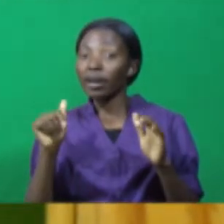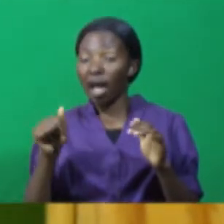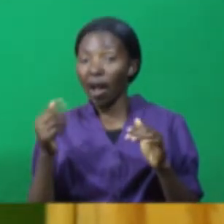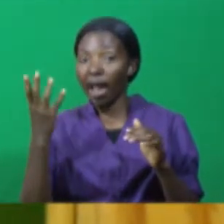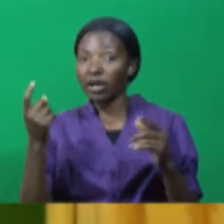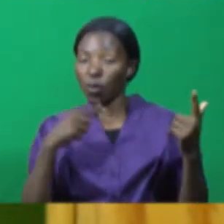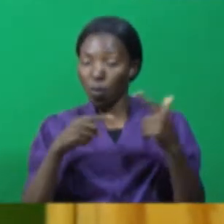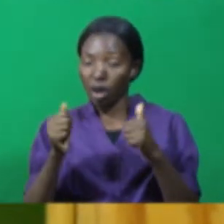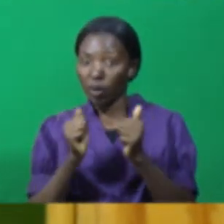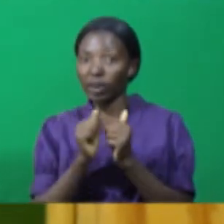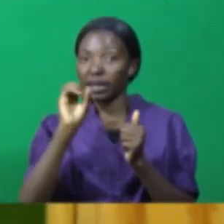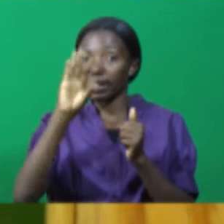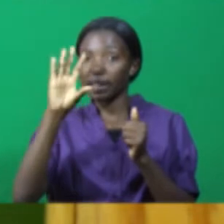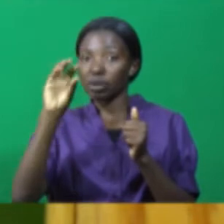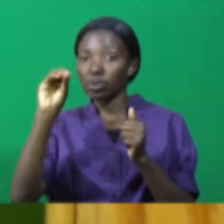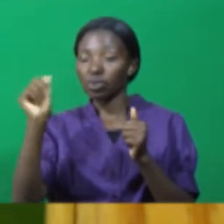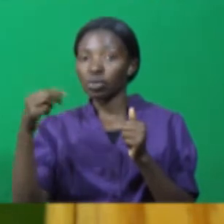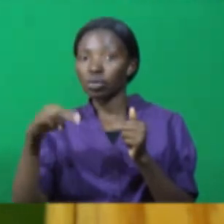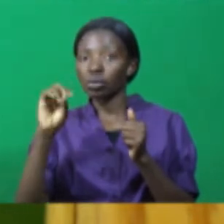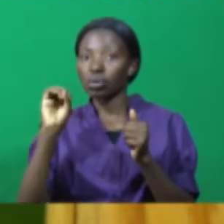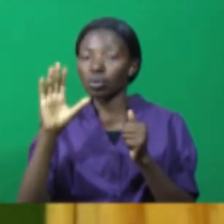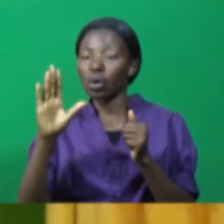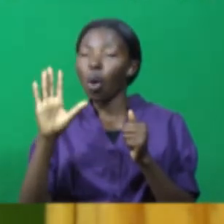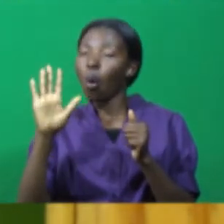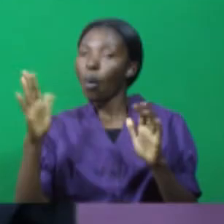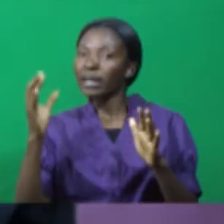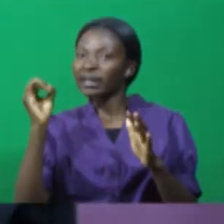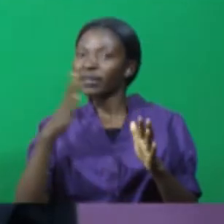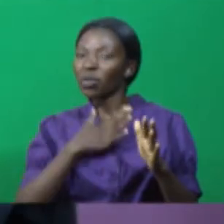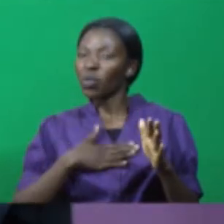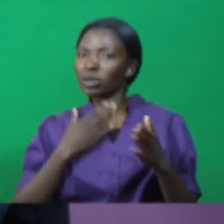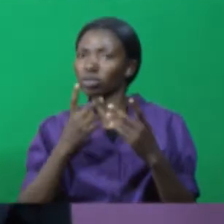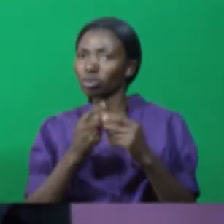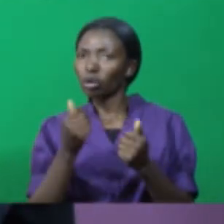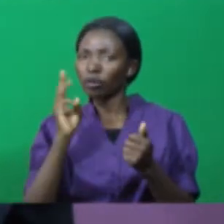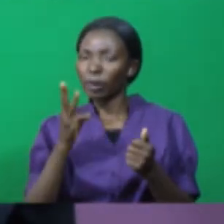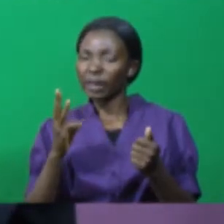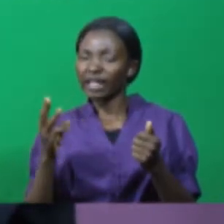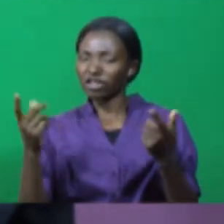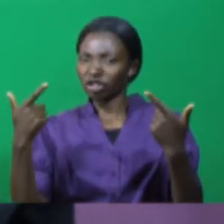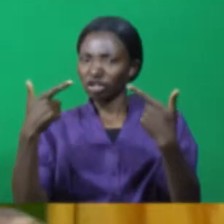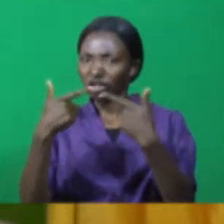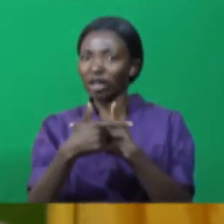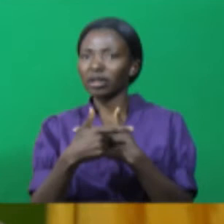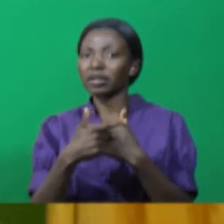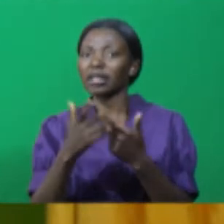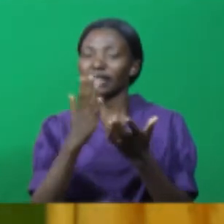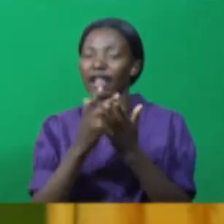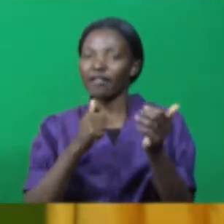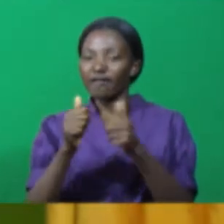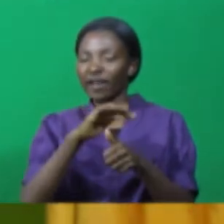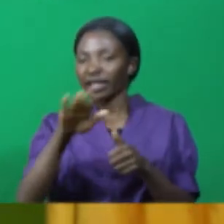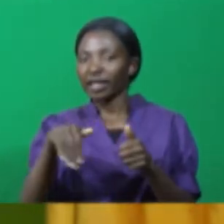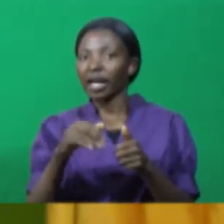na Saul akazofunga kuda kunoyanana na Saul nemisoro yedu. Kavabve pano ngavadzokere. Eh pano kuna kuti pandukira kuona. Ehe. Saka kuenda